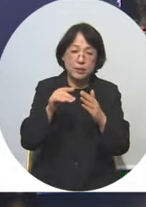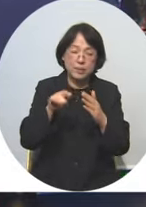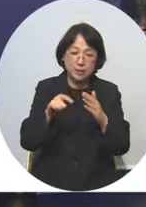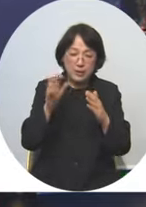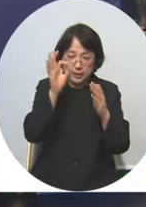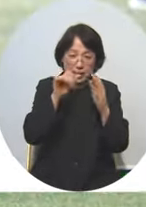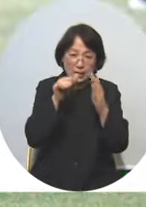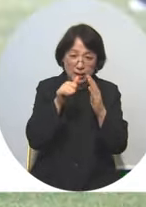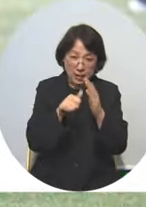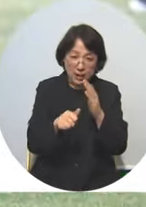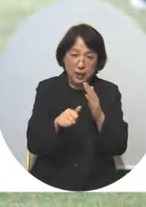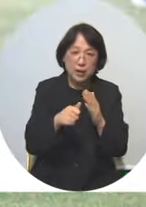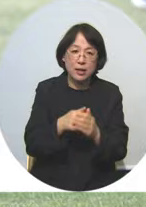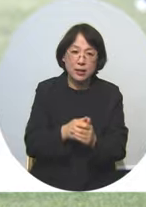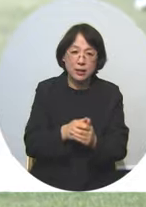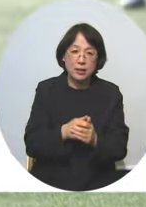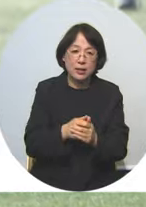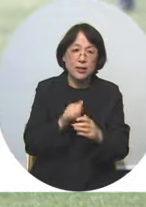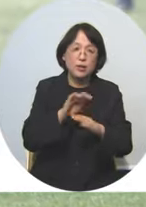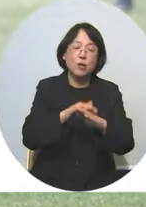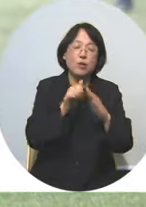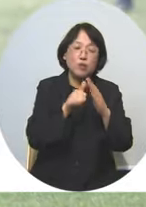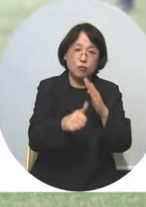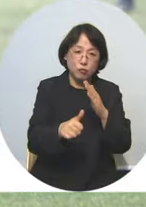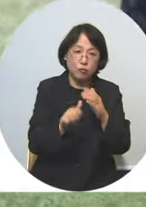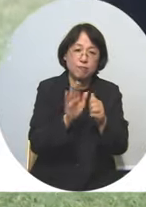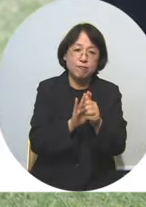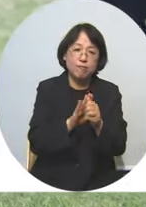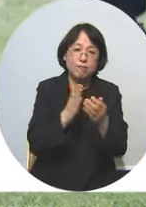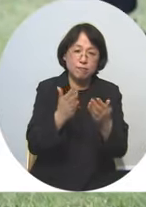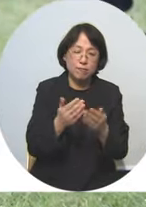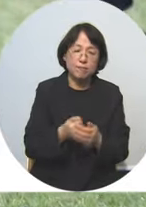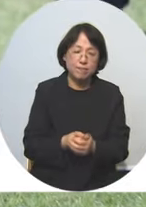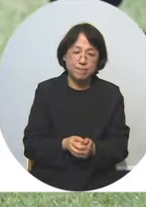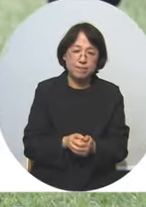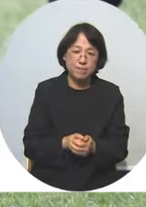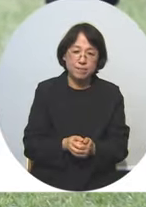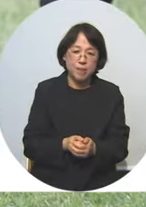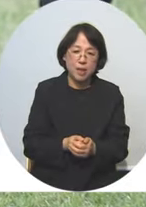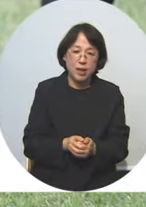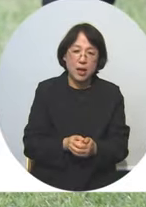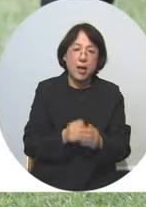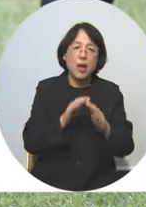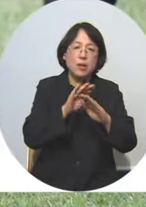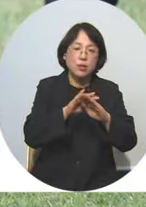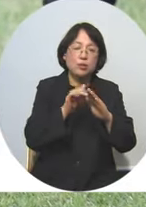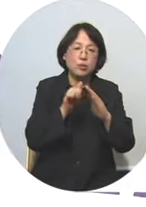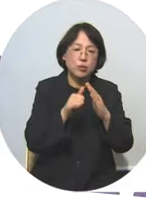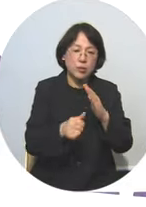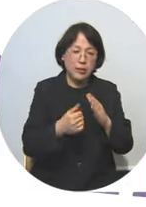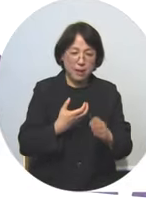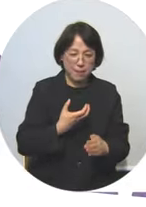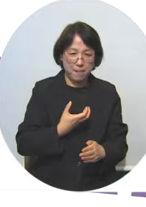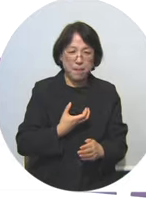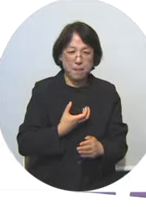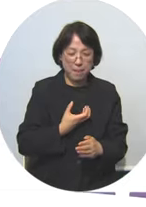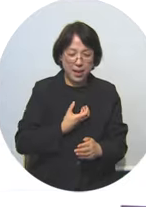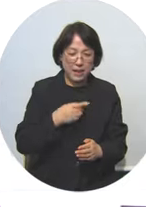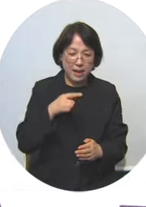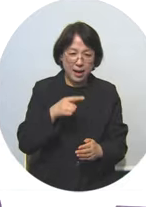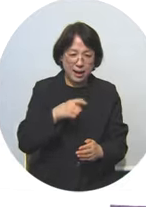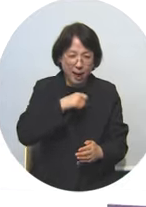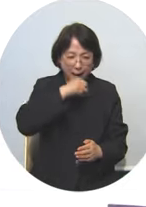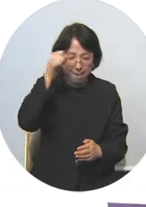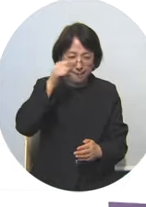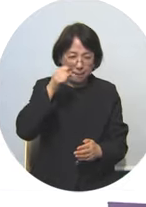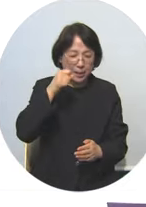구슬땀을 흘리고 있는 우리 선수단을 격려했습니다. 장 차관은 우리 선수들이 메달 3개만 매달리지 않고